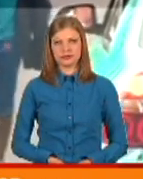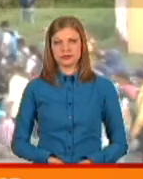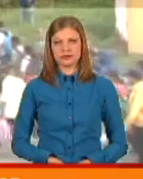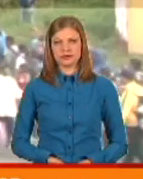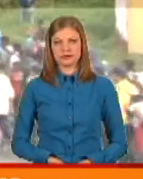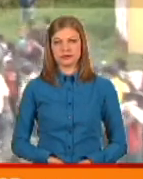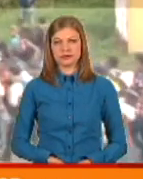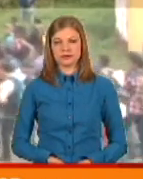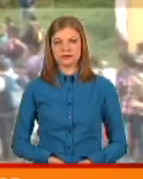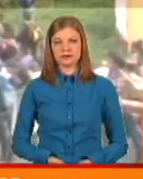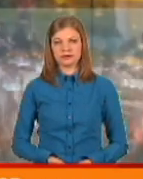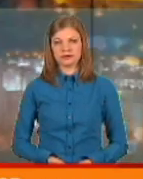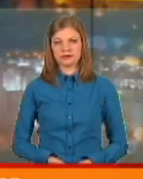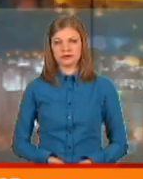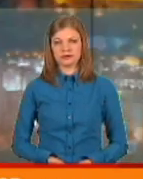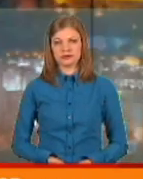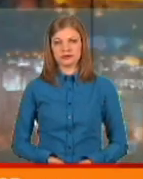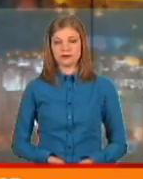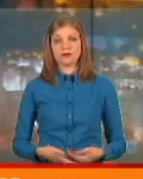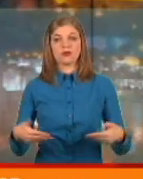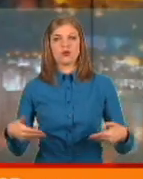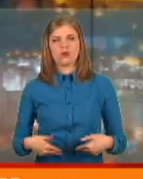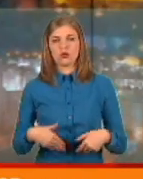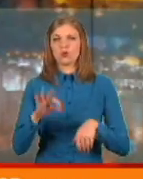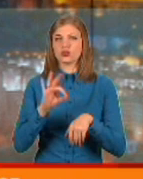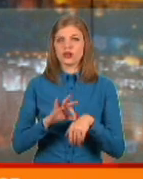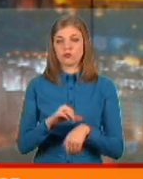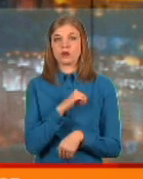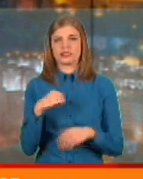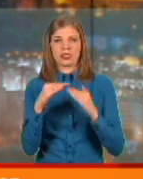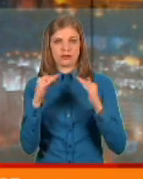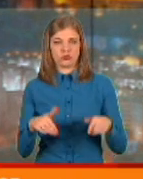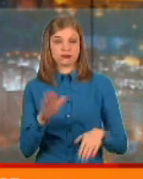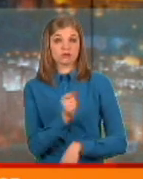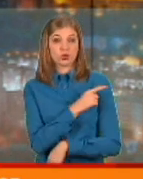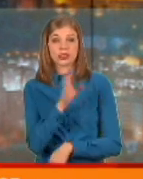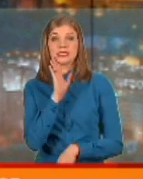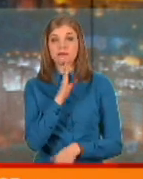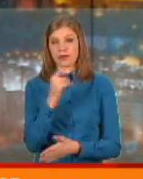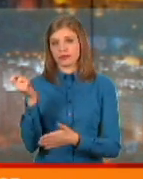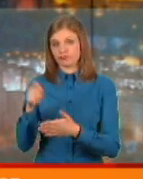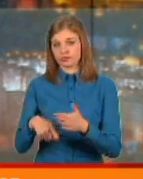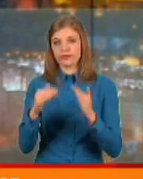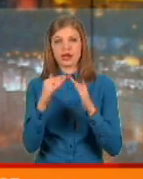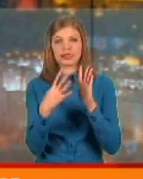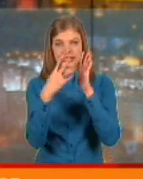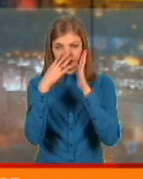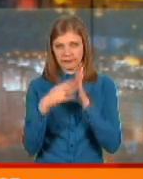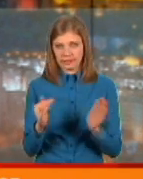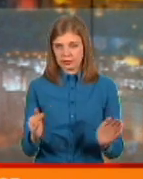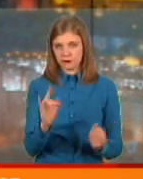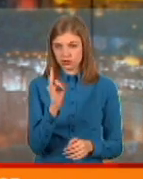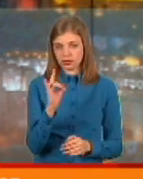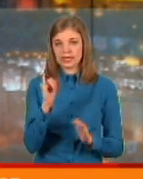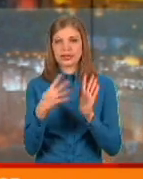Чекурда, програма «Вікна», СТБ. Голодні, хворі, самі вдома. На Одещині матір замкнула в хаті 9-місячну